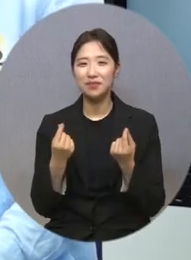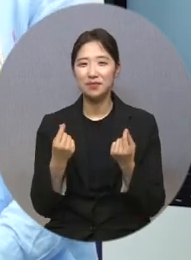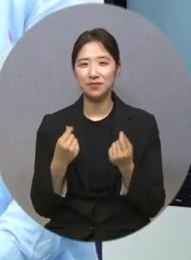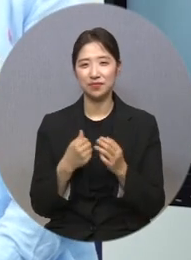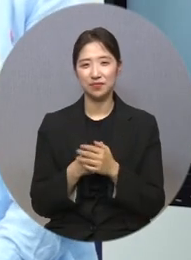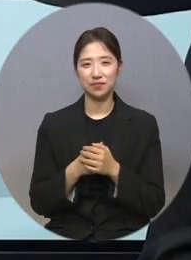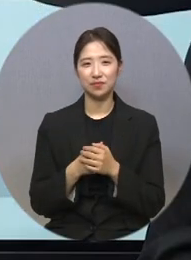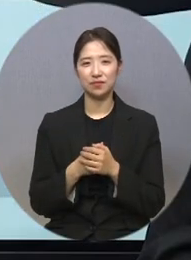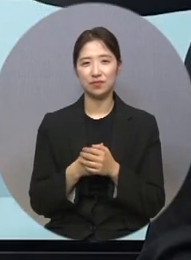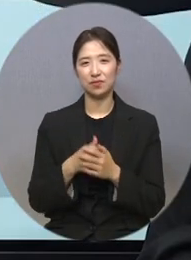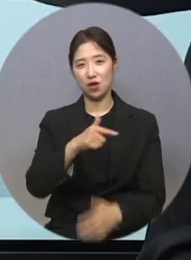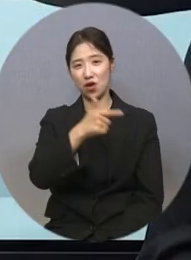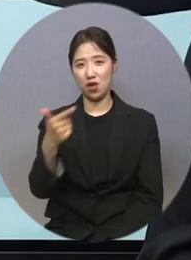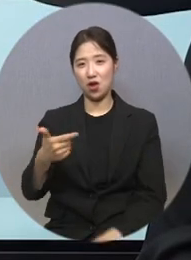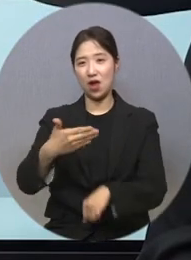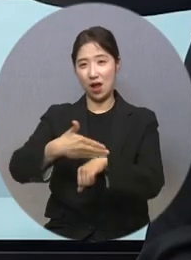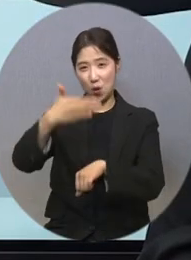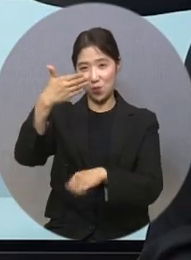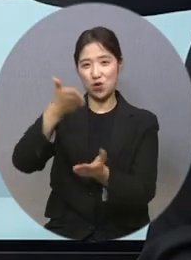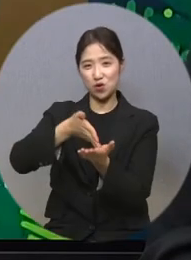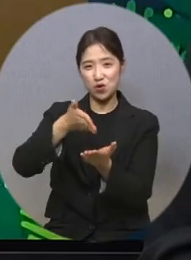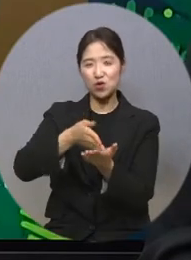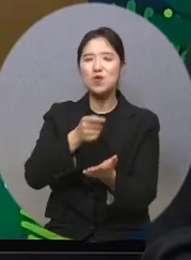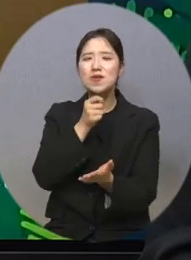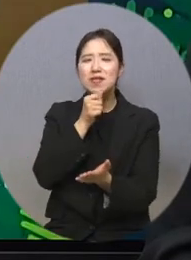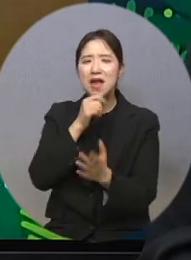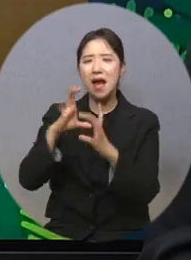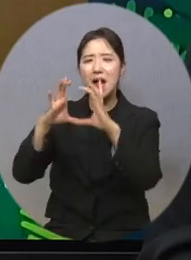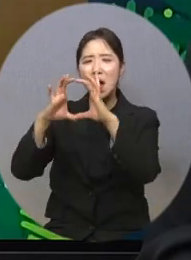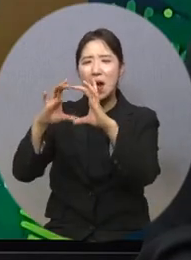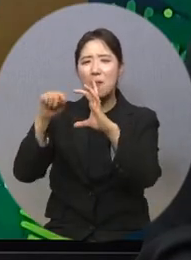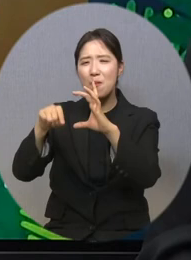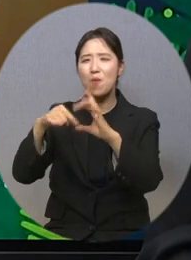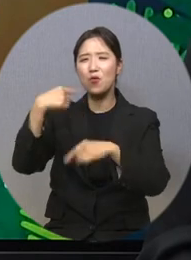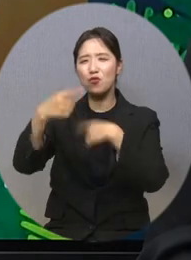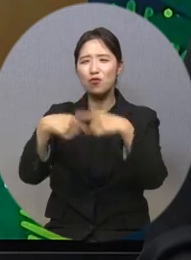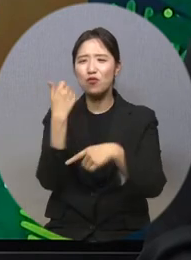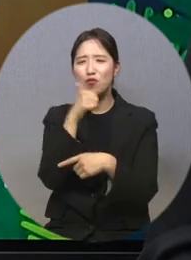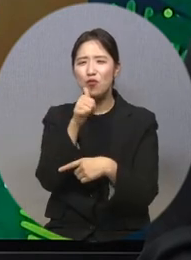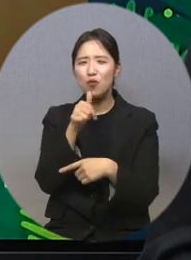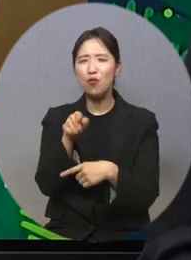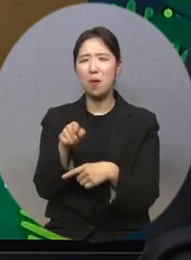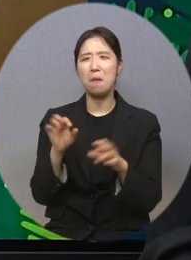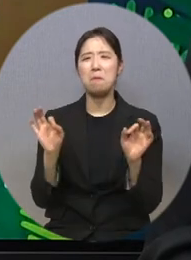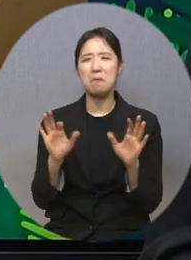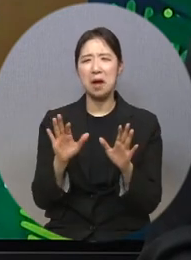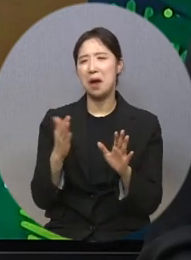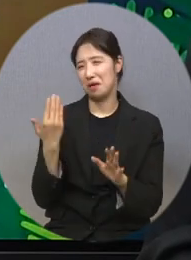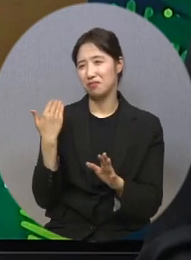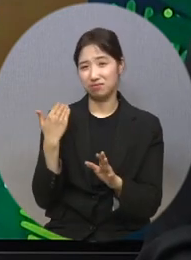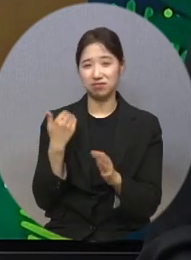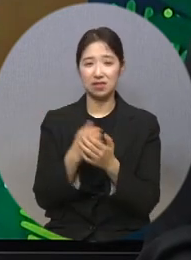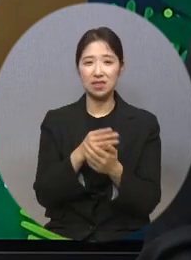주셨던 저녁 9시 뉴스에 작은 화면으로 수어 통역이 게시된 게 얼마 안 됐잖아요. 근데